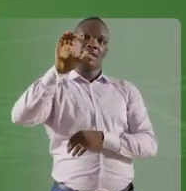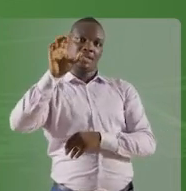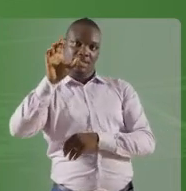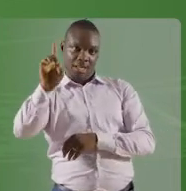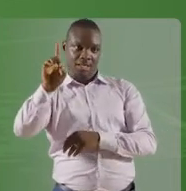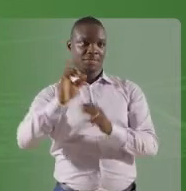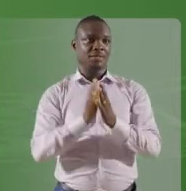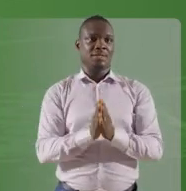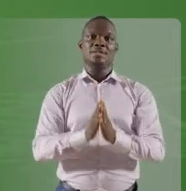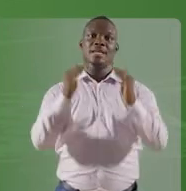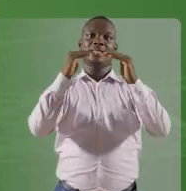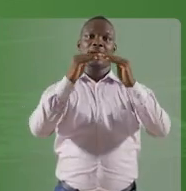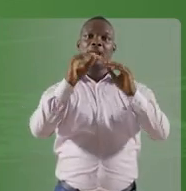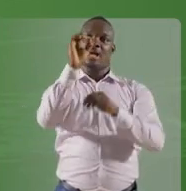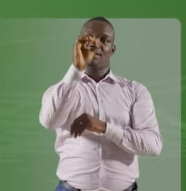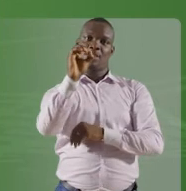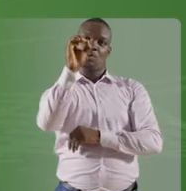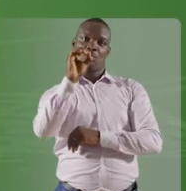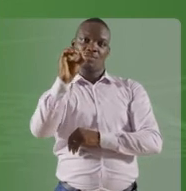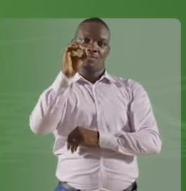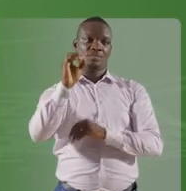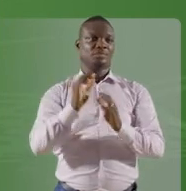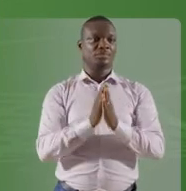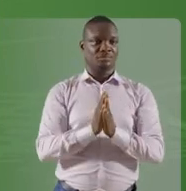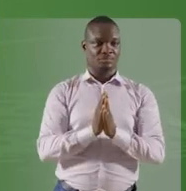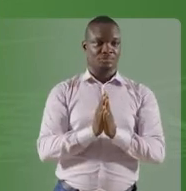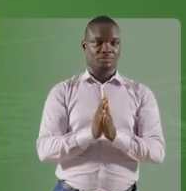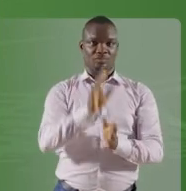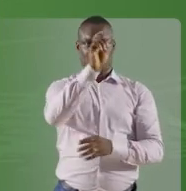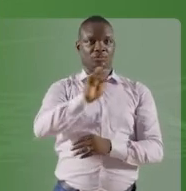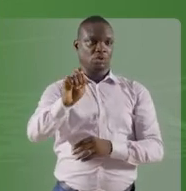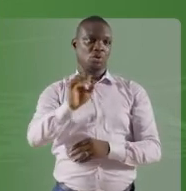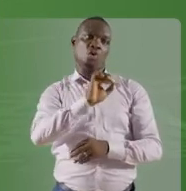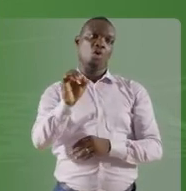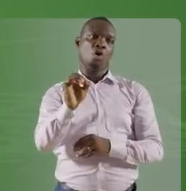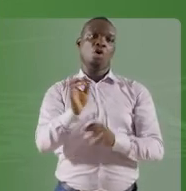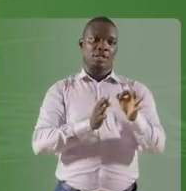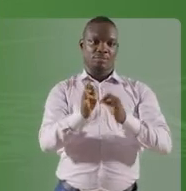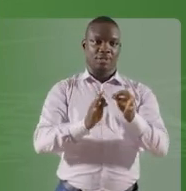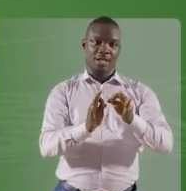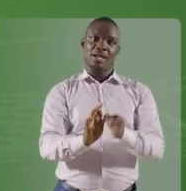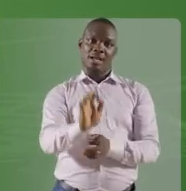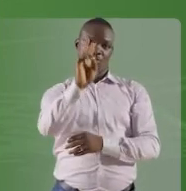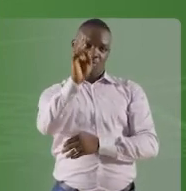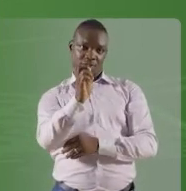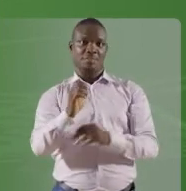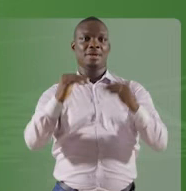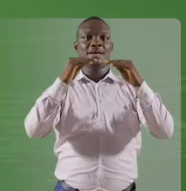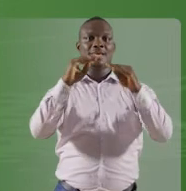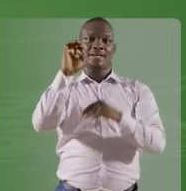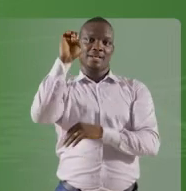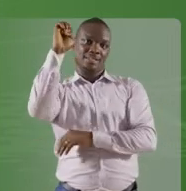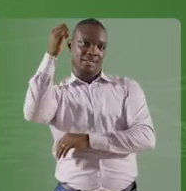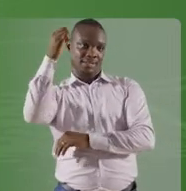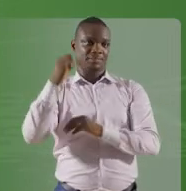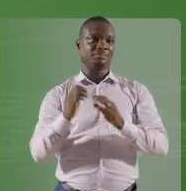est égal à 0. Et donc, on va traduire la deuxième égalité, c'est-à-dire